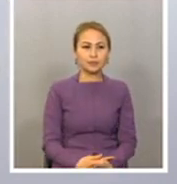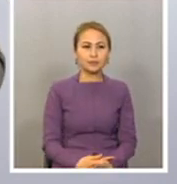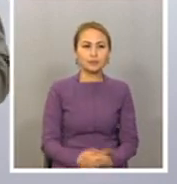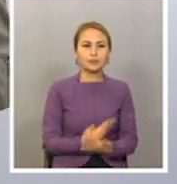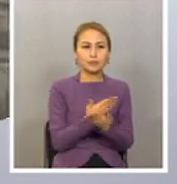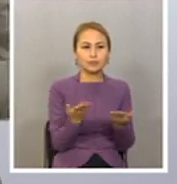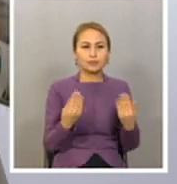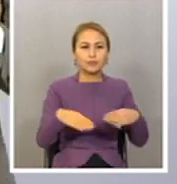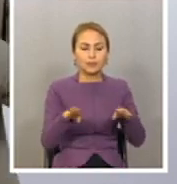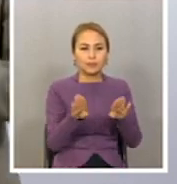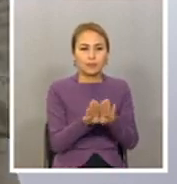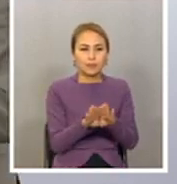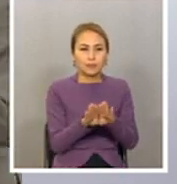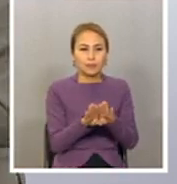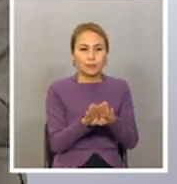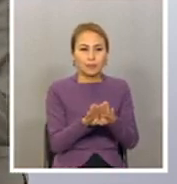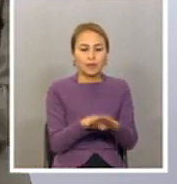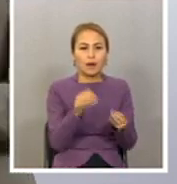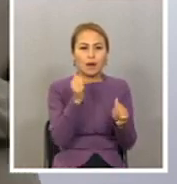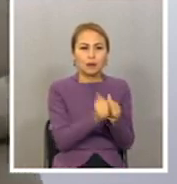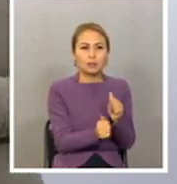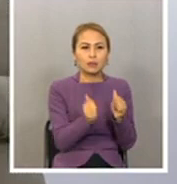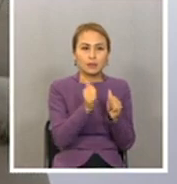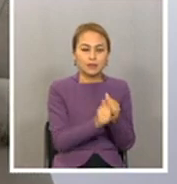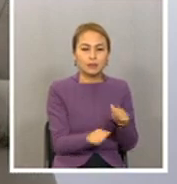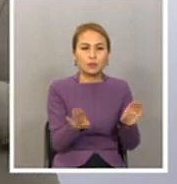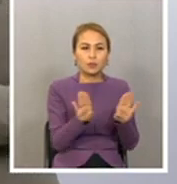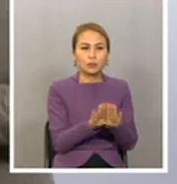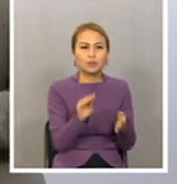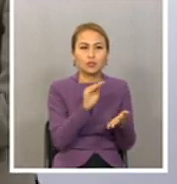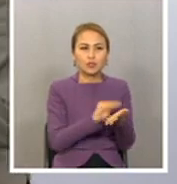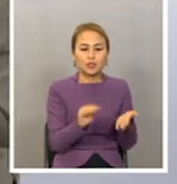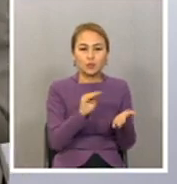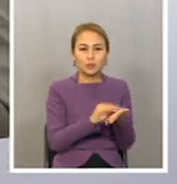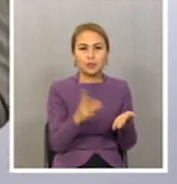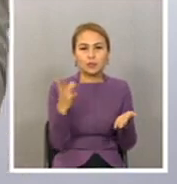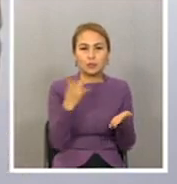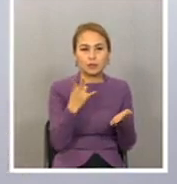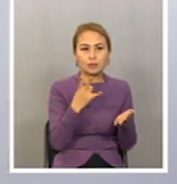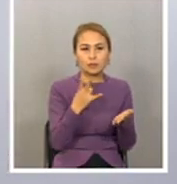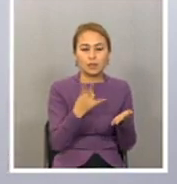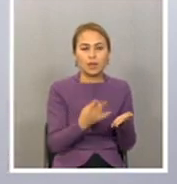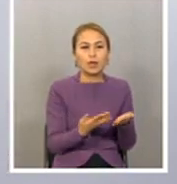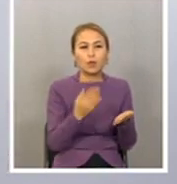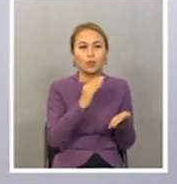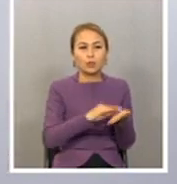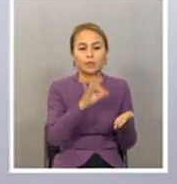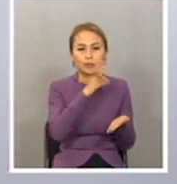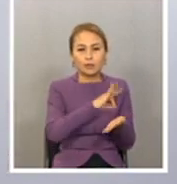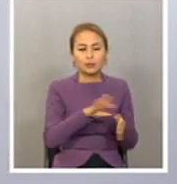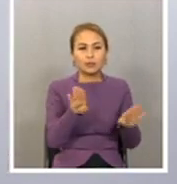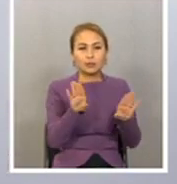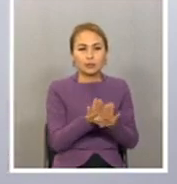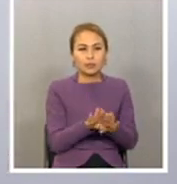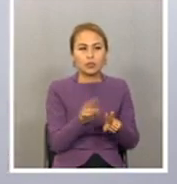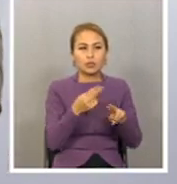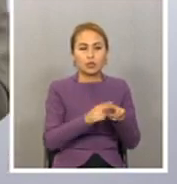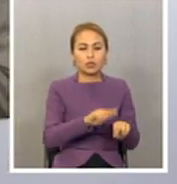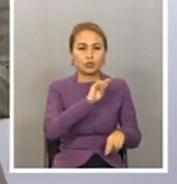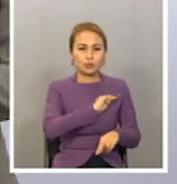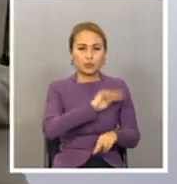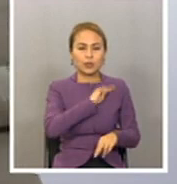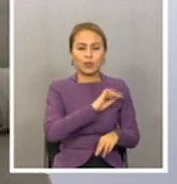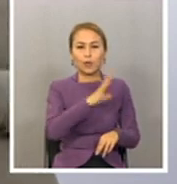біз алдымен әр қайсының өнімділігін жазуымыз керек. Еске түсірейік, өнімділік дегеніміз ол жұмыстың